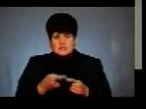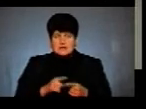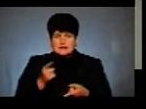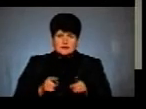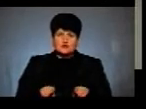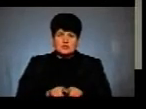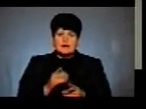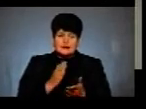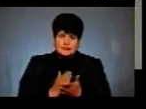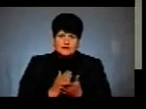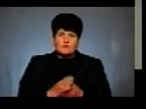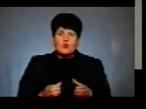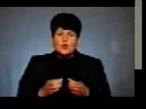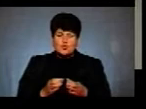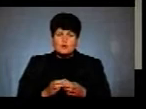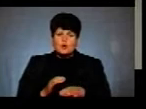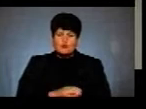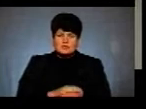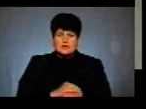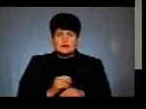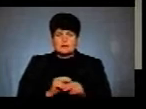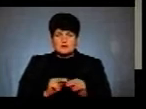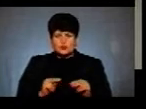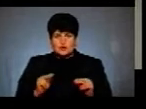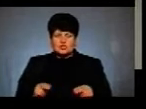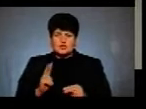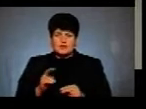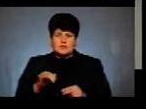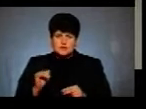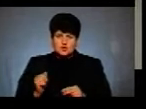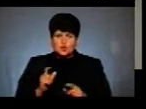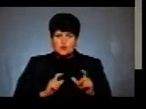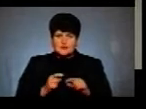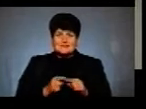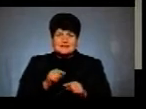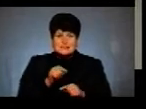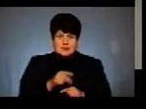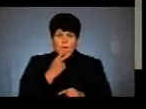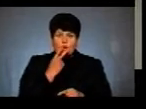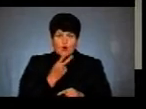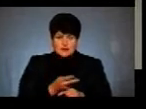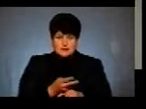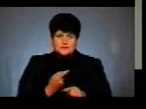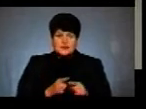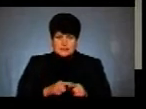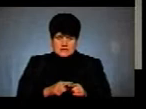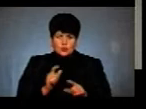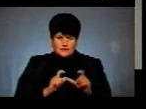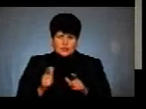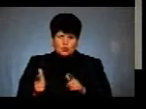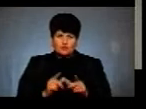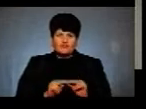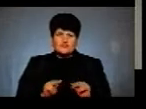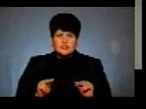В групі гуманітарних, педагогічних, класичних університетів за цим показником, ці університети, які готують